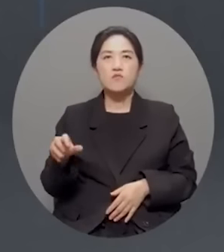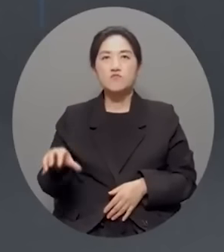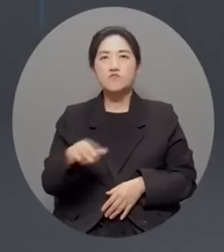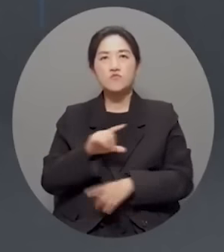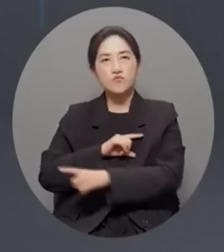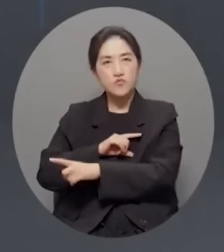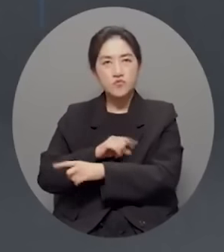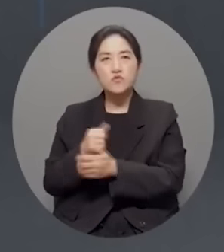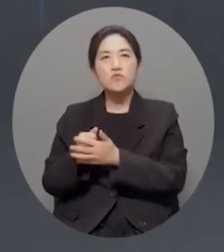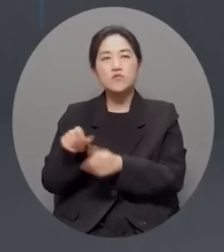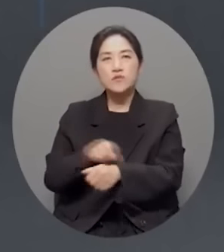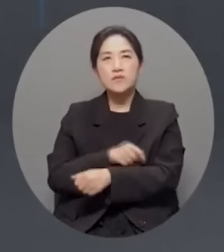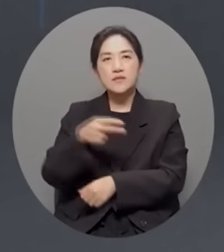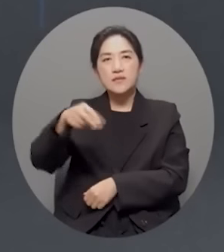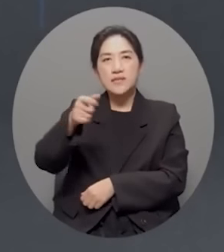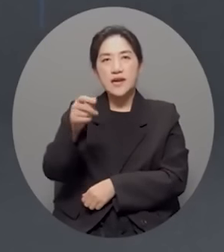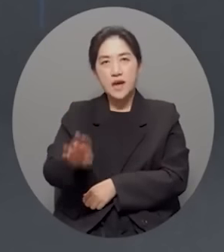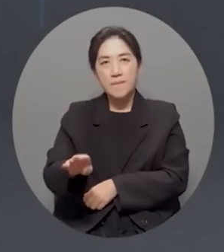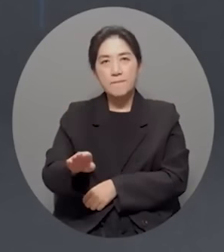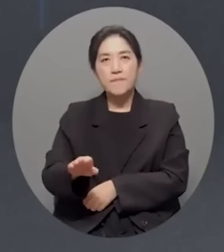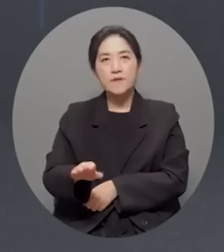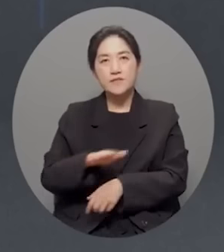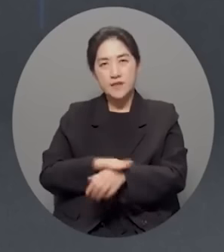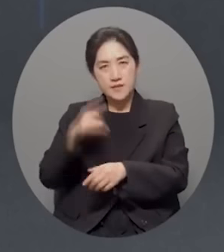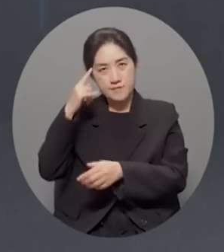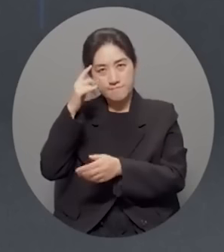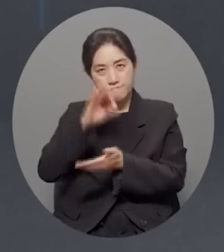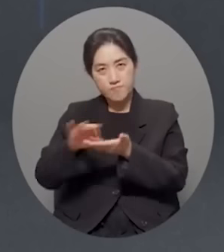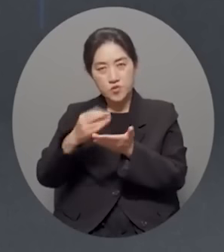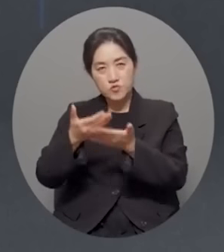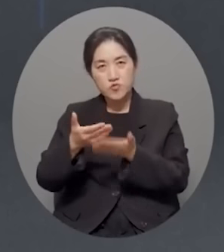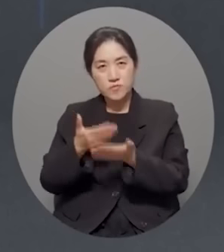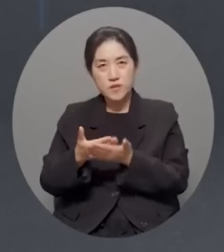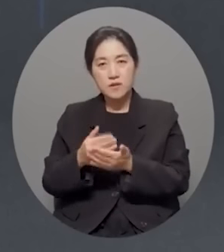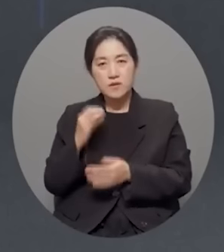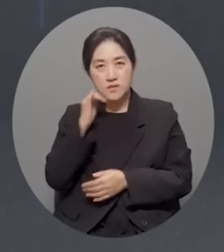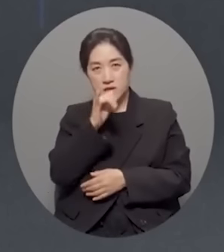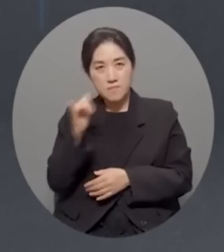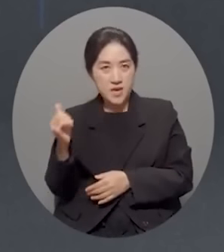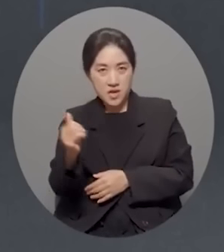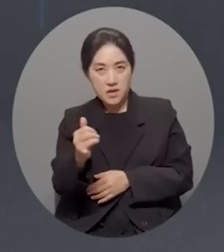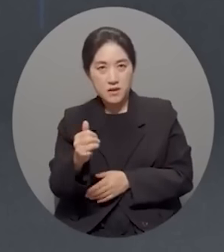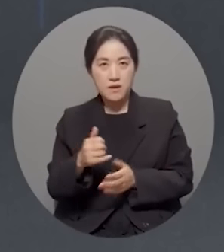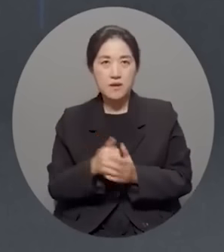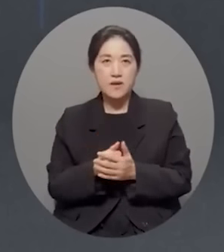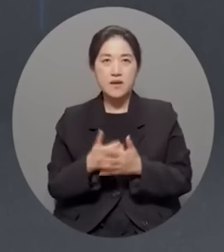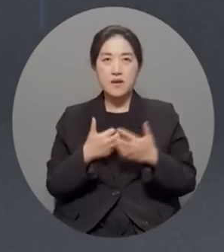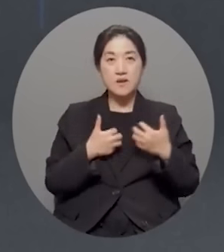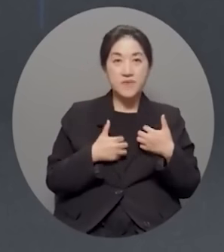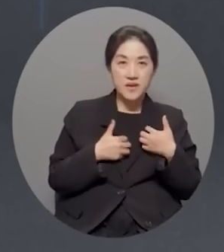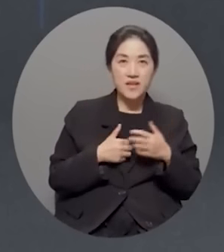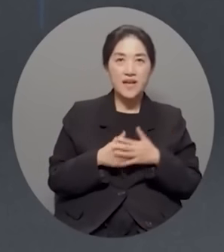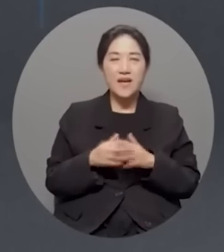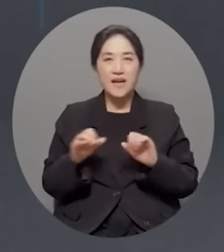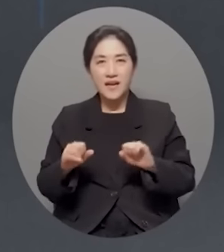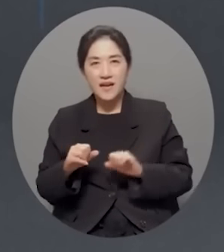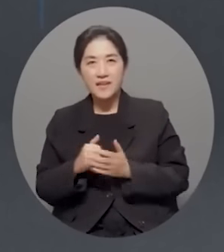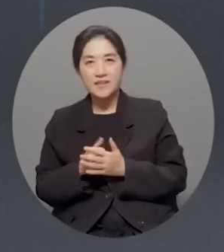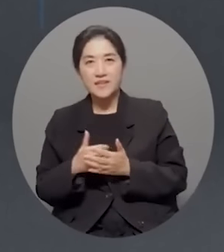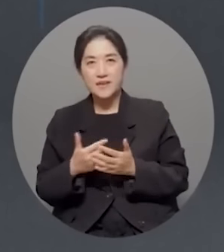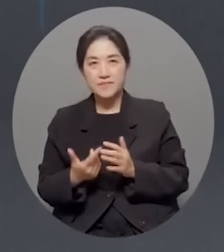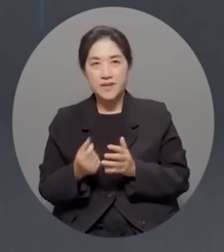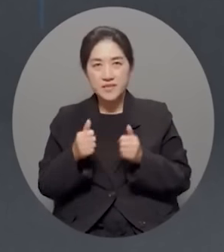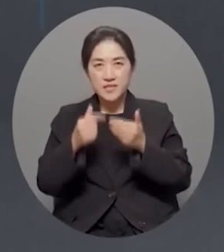우리 특히 사갑에는 단디 좀 챙겨주이소. 가줄게. 아, 예, 반갑습니다. 예, 제대로 인사를 빨리 못